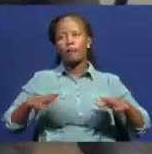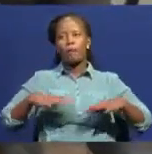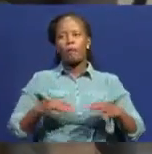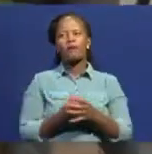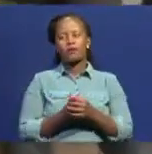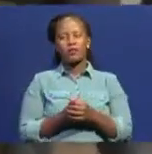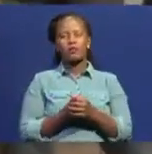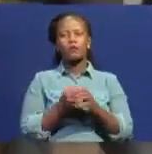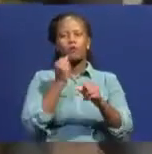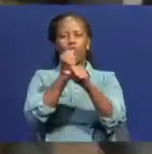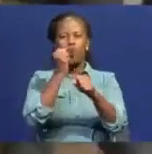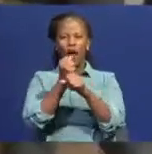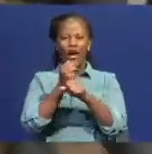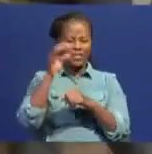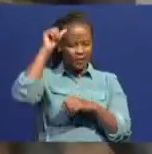Biashara kinyozi